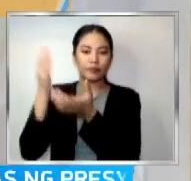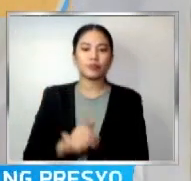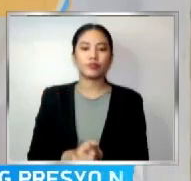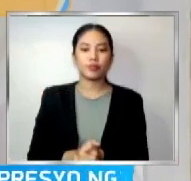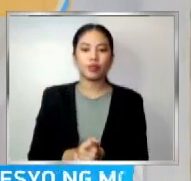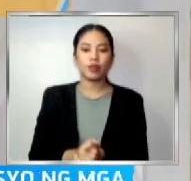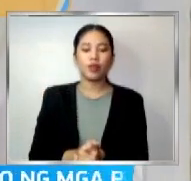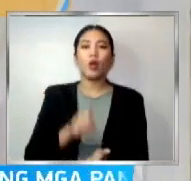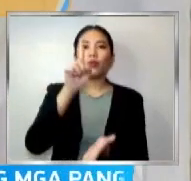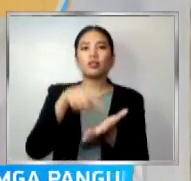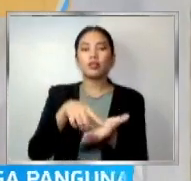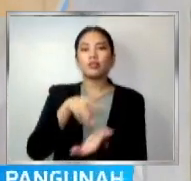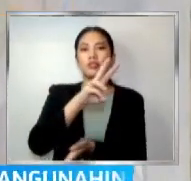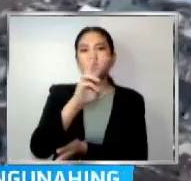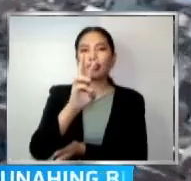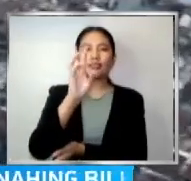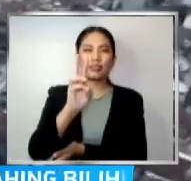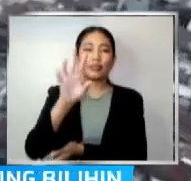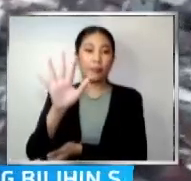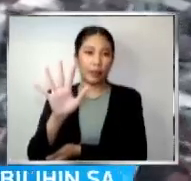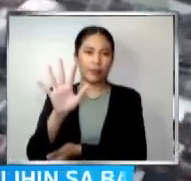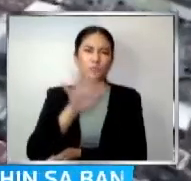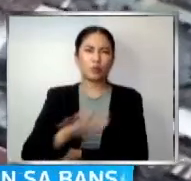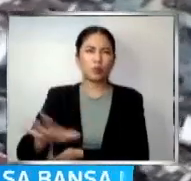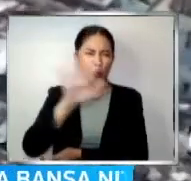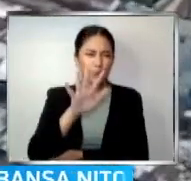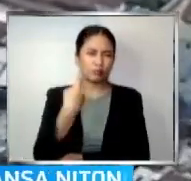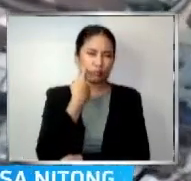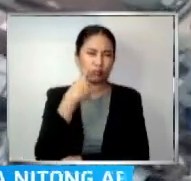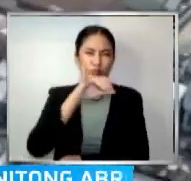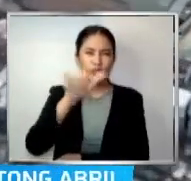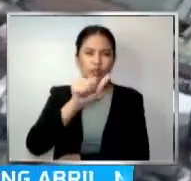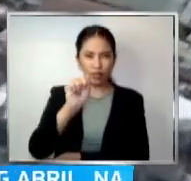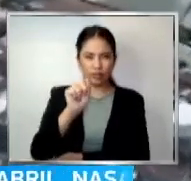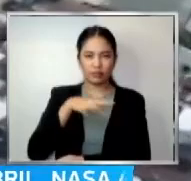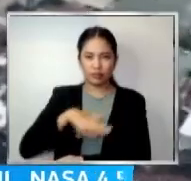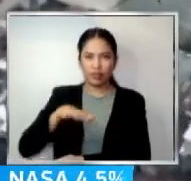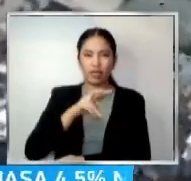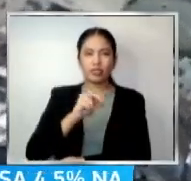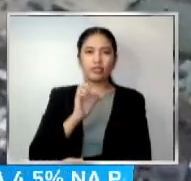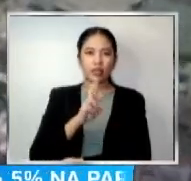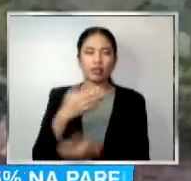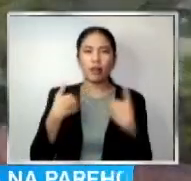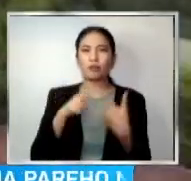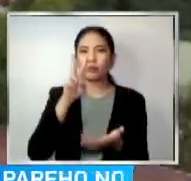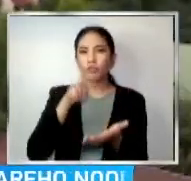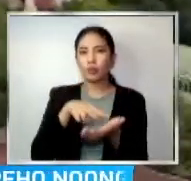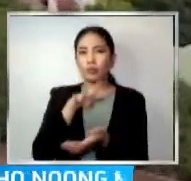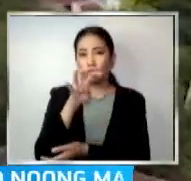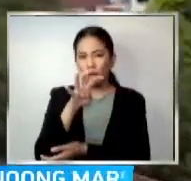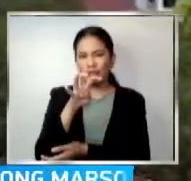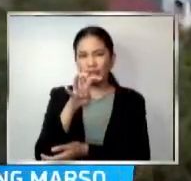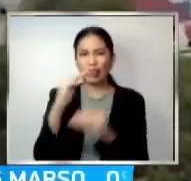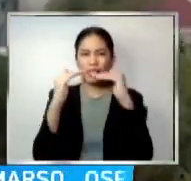1,665 average daily new cases noong Enero. Sa Metro Manila, mahigit 2,400 ang mga bagong kaso kahapon. Sobra pa rin sa 2,000 kaso